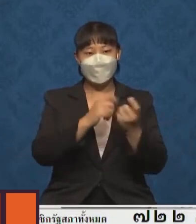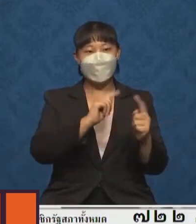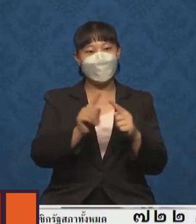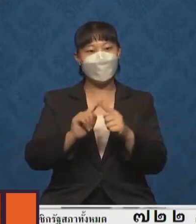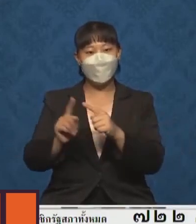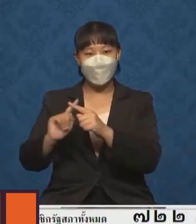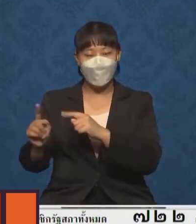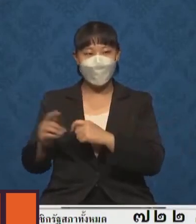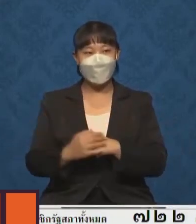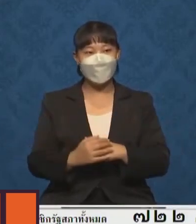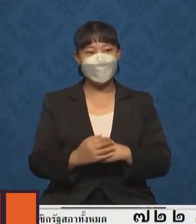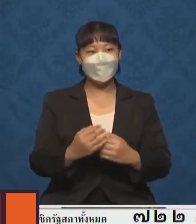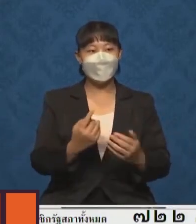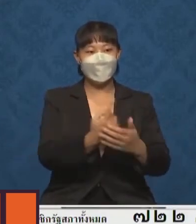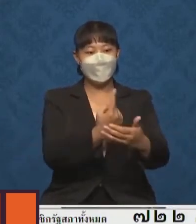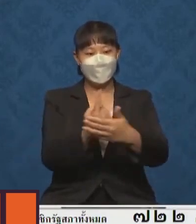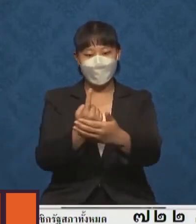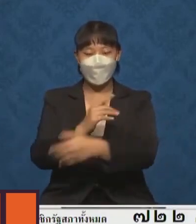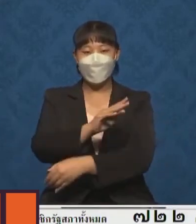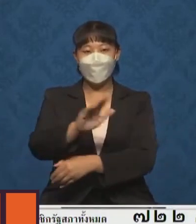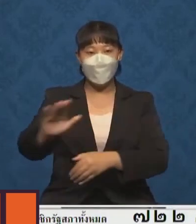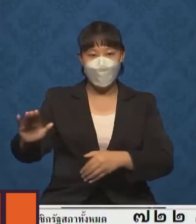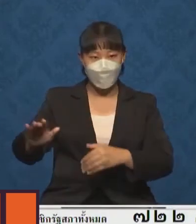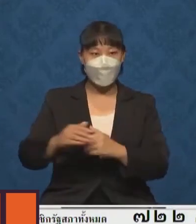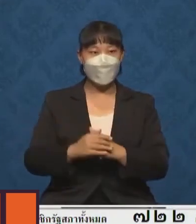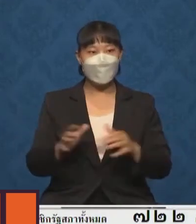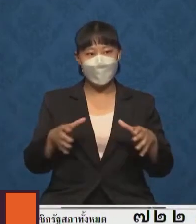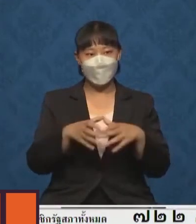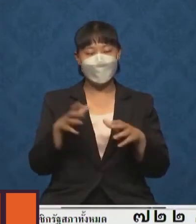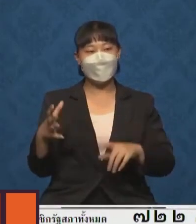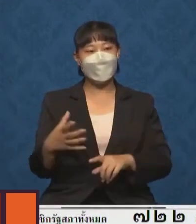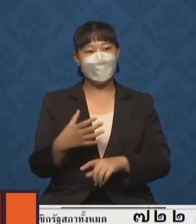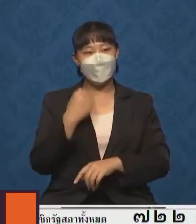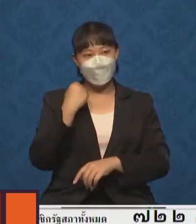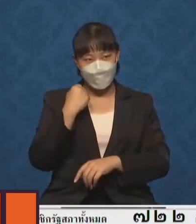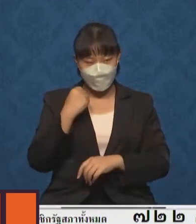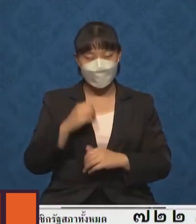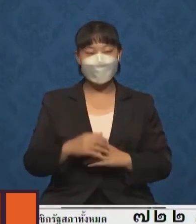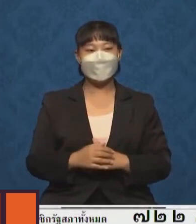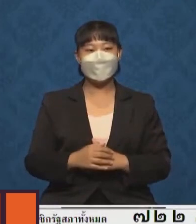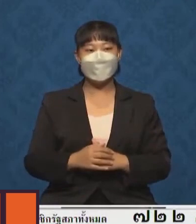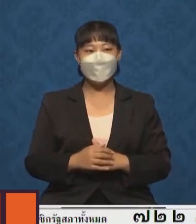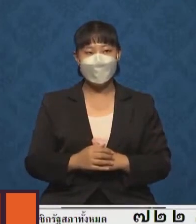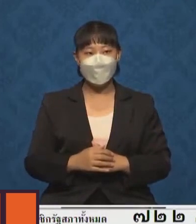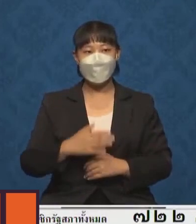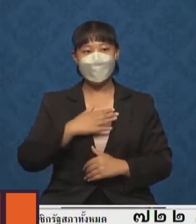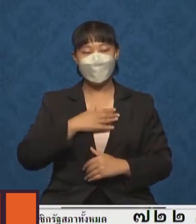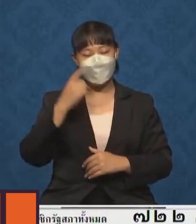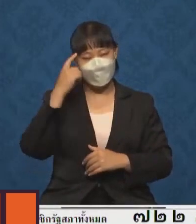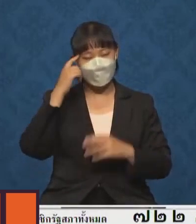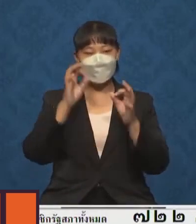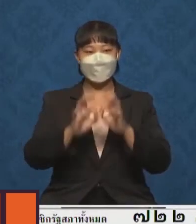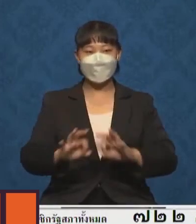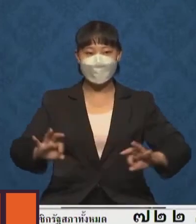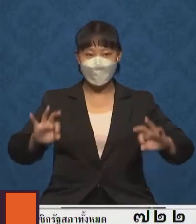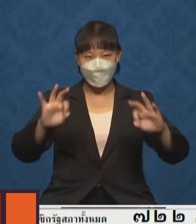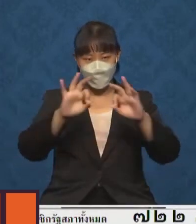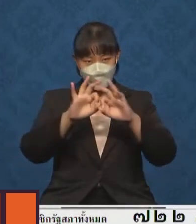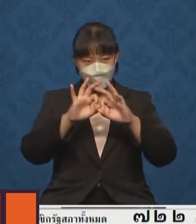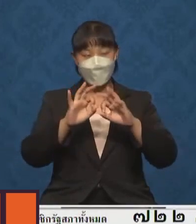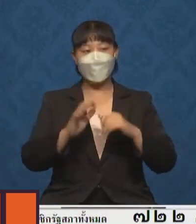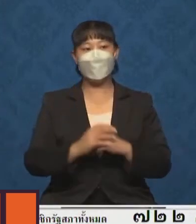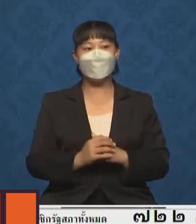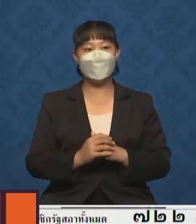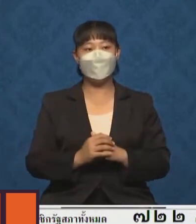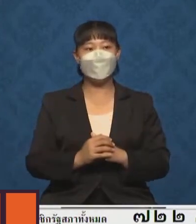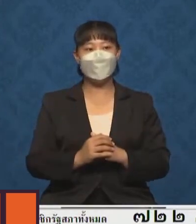ผ่านตัวแทนของเขาในรูปแบบขภักษการเมืองซึผมคิดว่าเรื่องนี้เป็หัวใจและเป็ส่ทอยากจะให้พี่